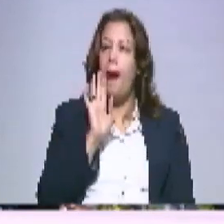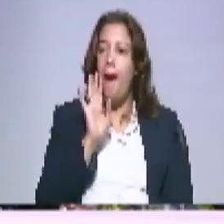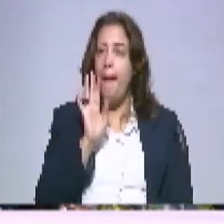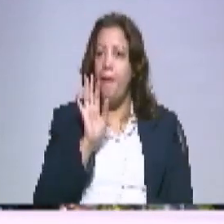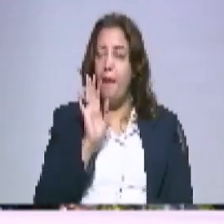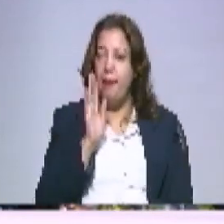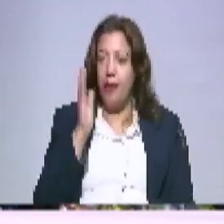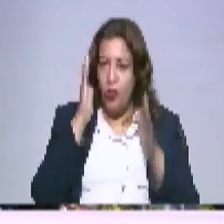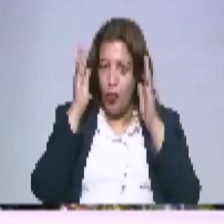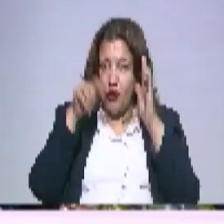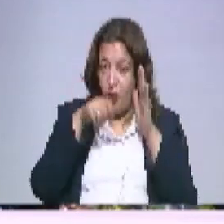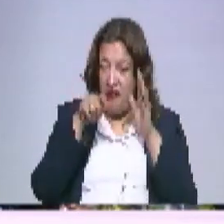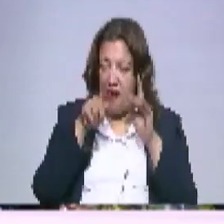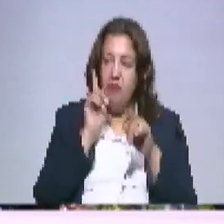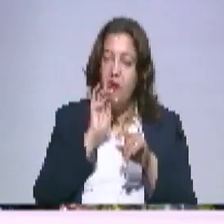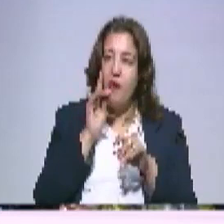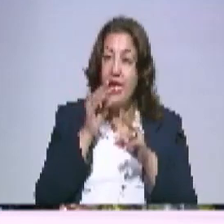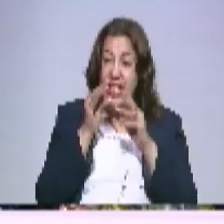مهرية يعني. بالظبط.